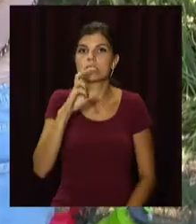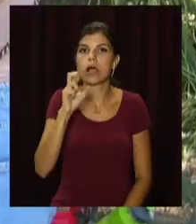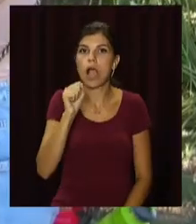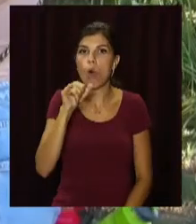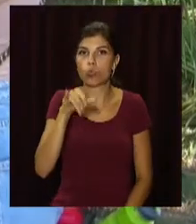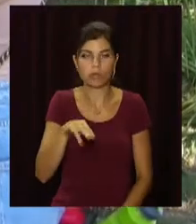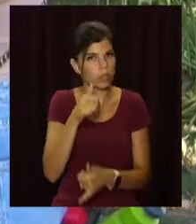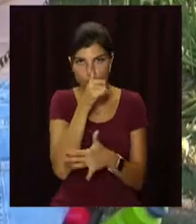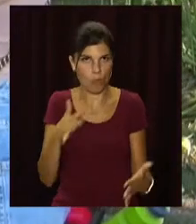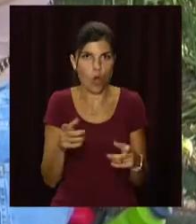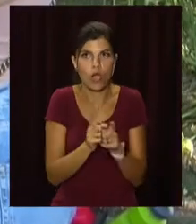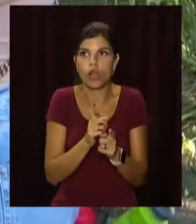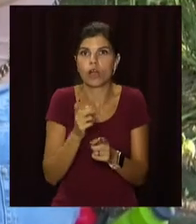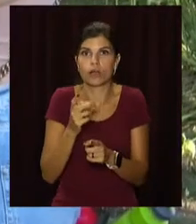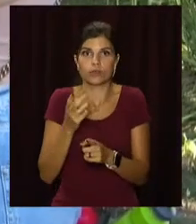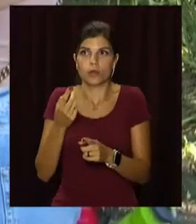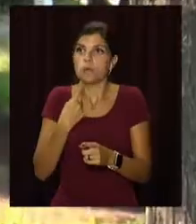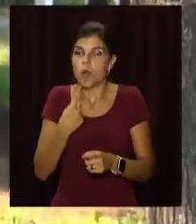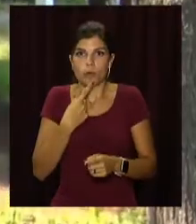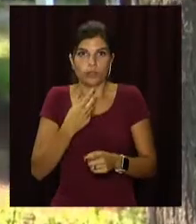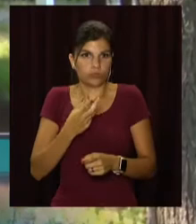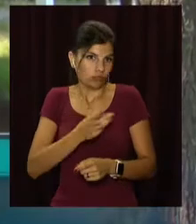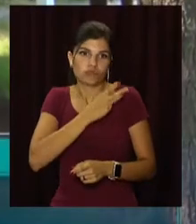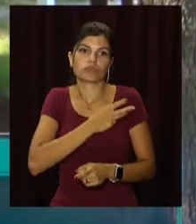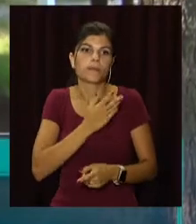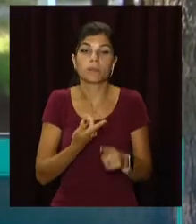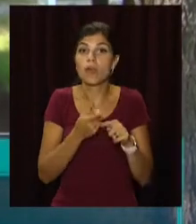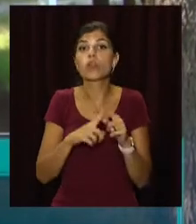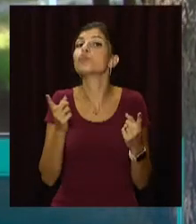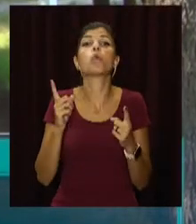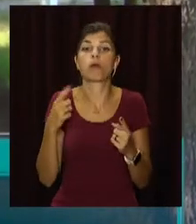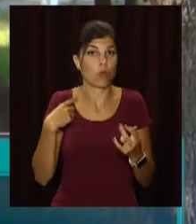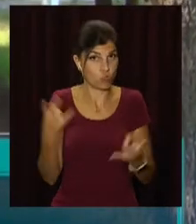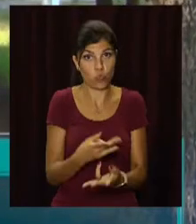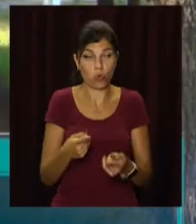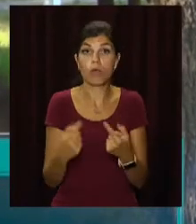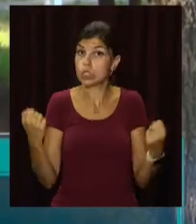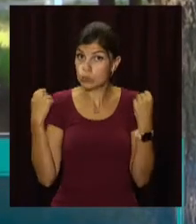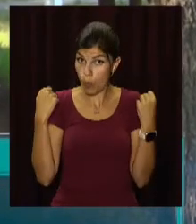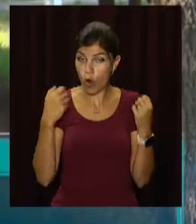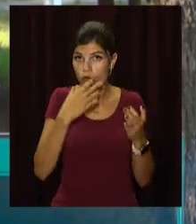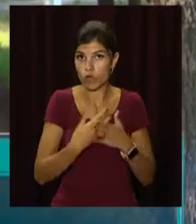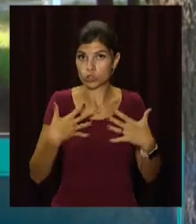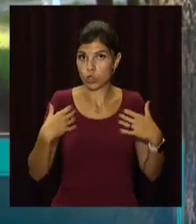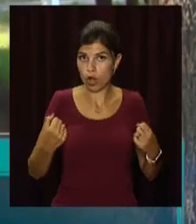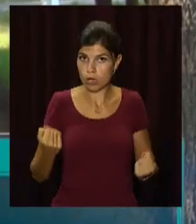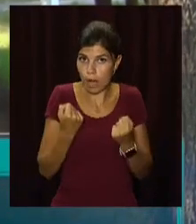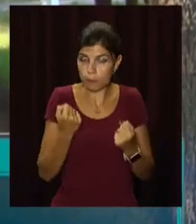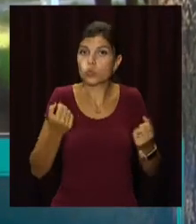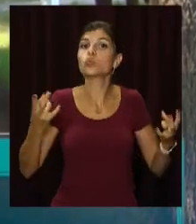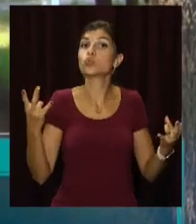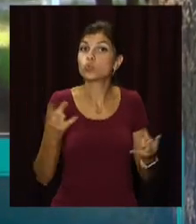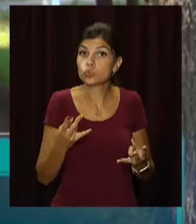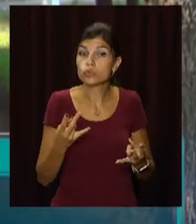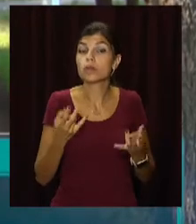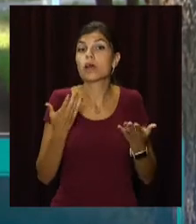міг втратити шанс провести час із користю. По-перше, це спорт, тому що підкріплювати своє здоров'я потрібно. А